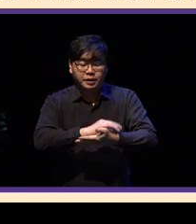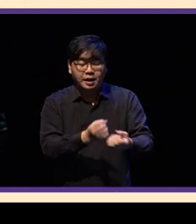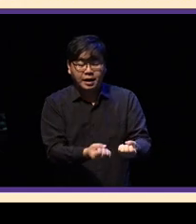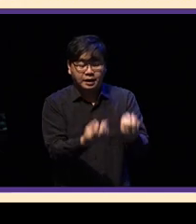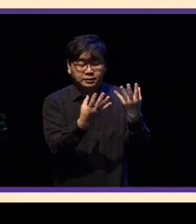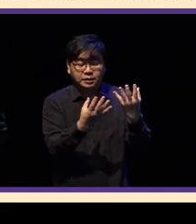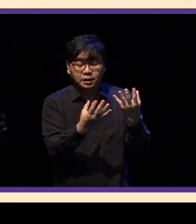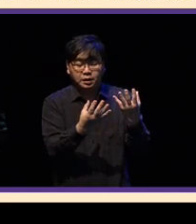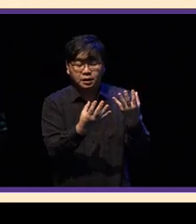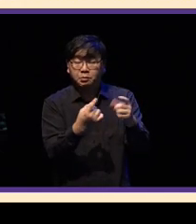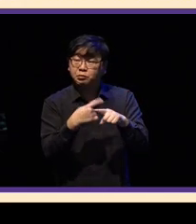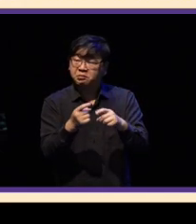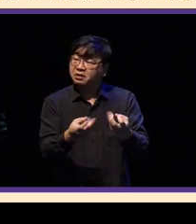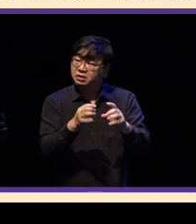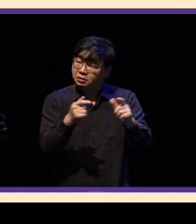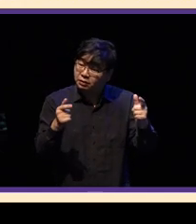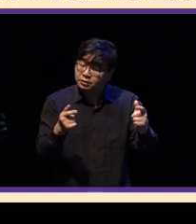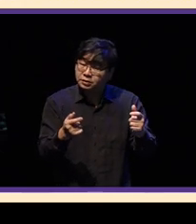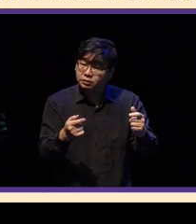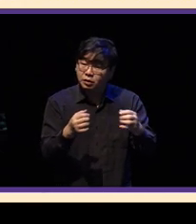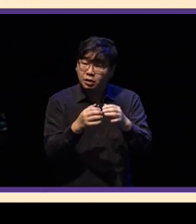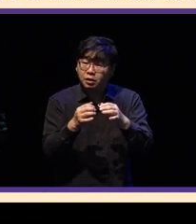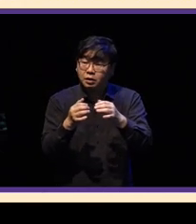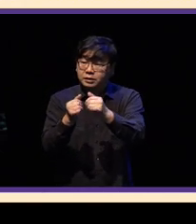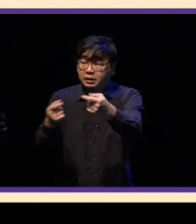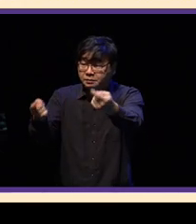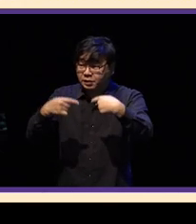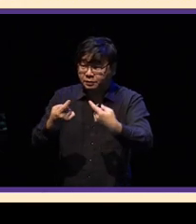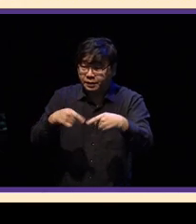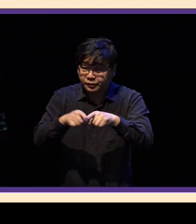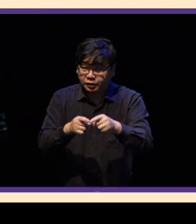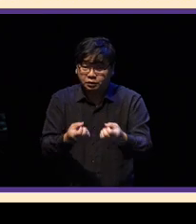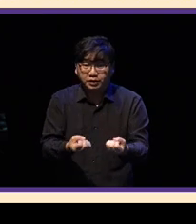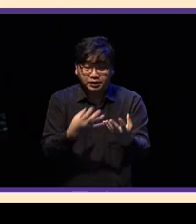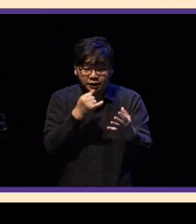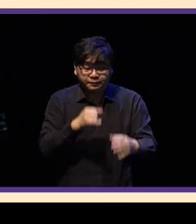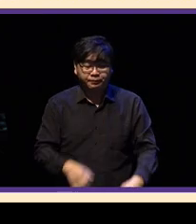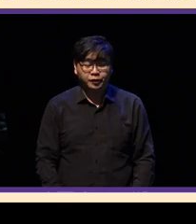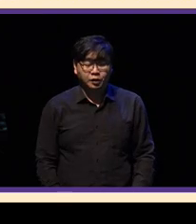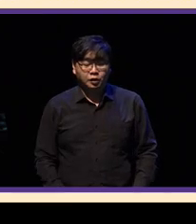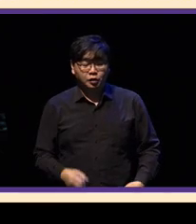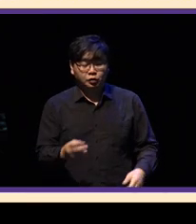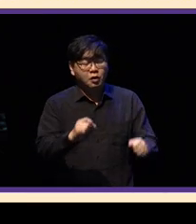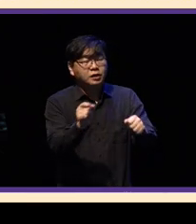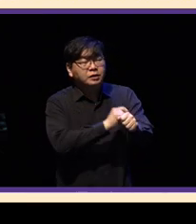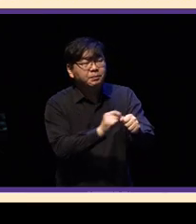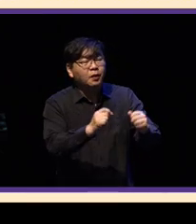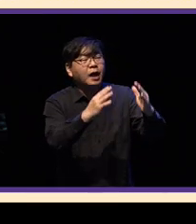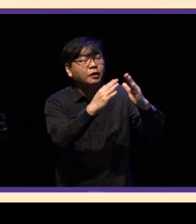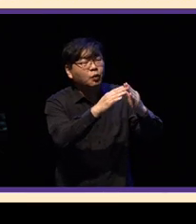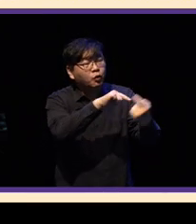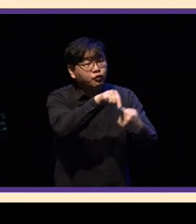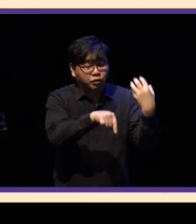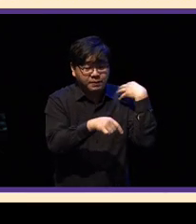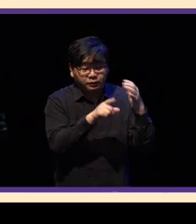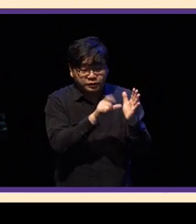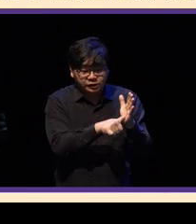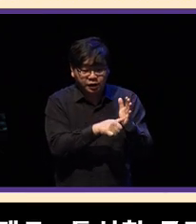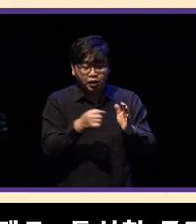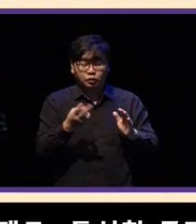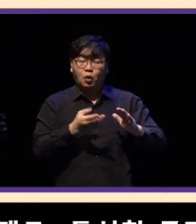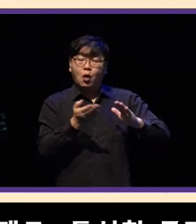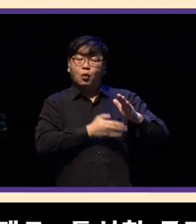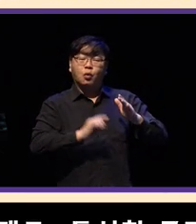행사, 비평 행사나 뭐 관객 참여 프로젝트, 그다음에 아까 말씀드린 특성화 공간을 운영하는 경우, 기타 공공